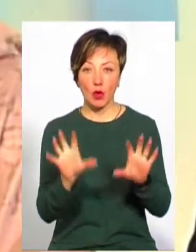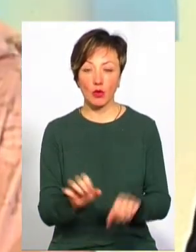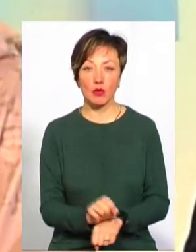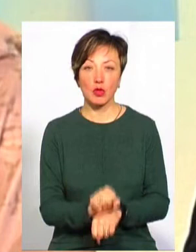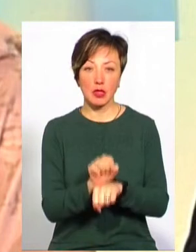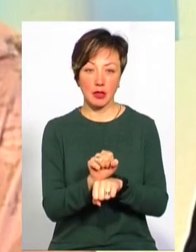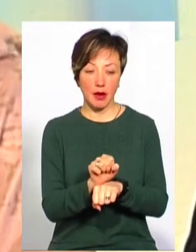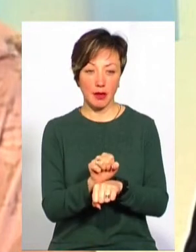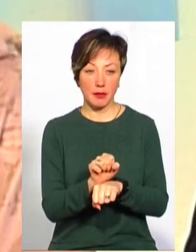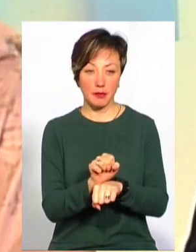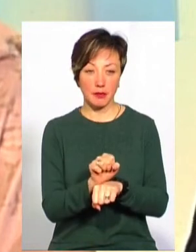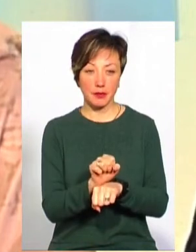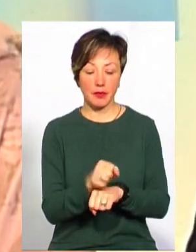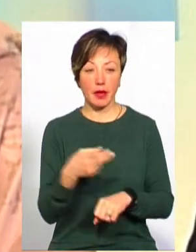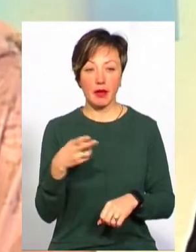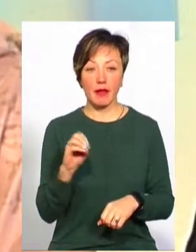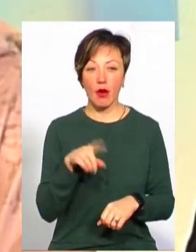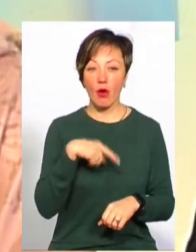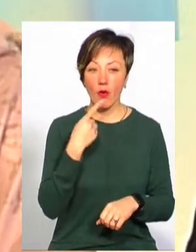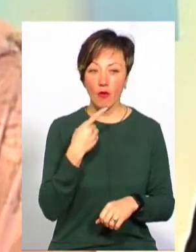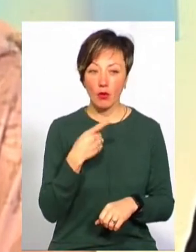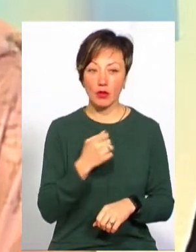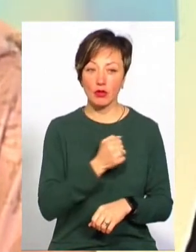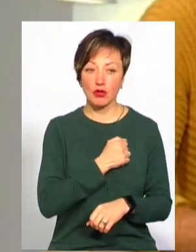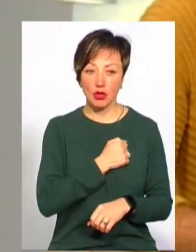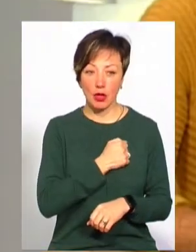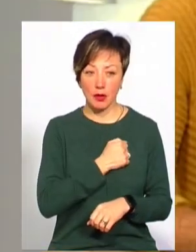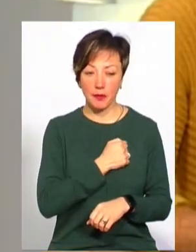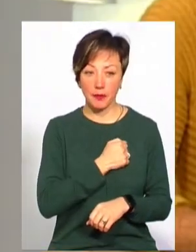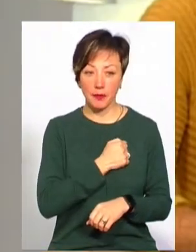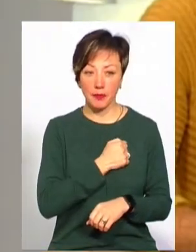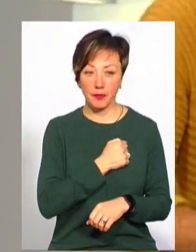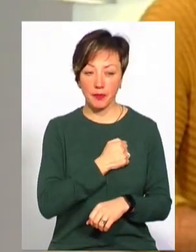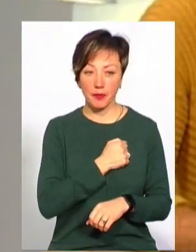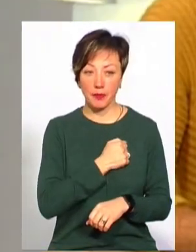і локаути. Угу. Де мова йде про те, що,